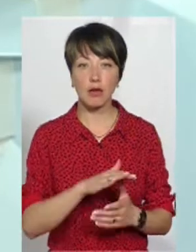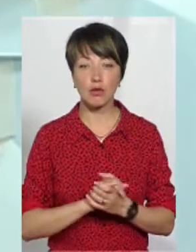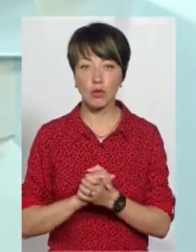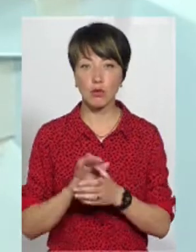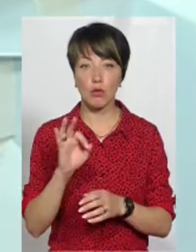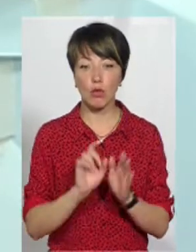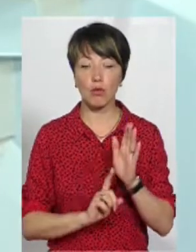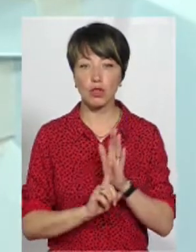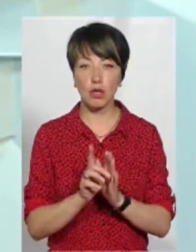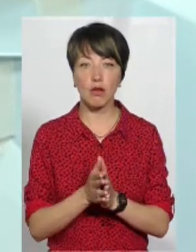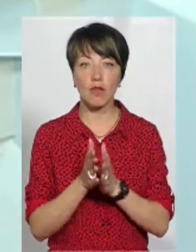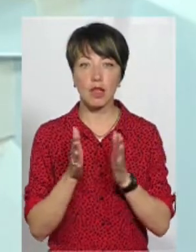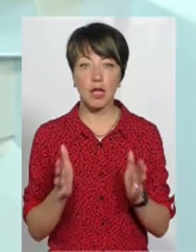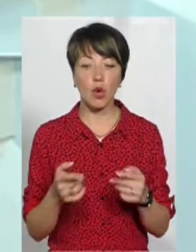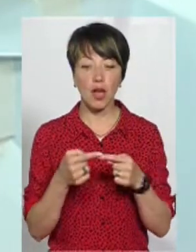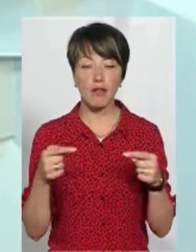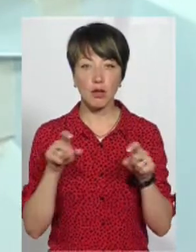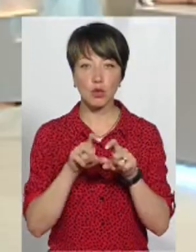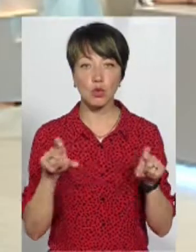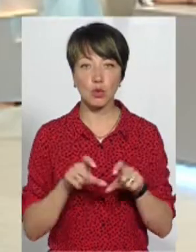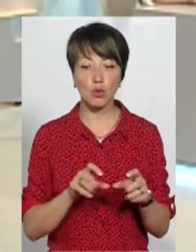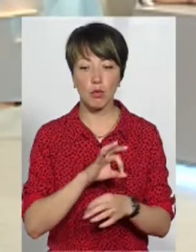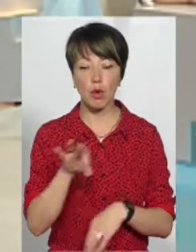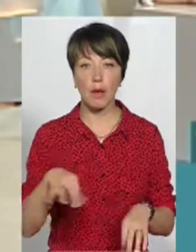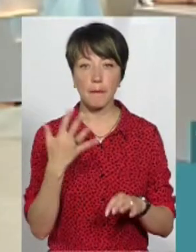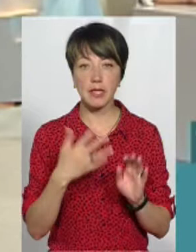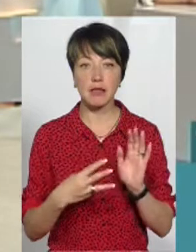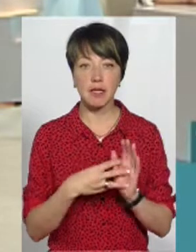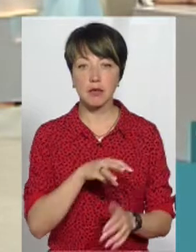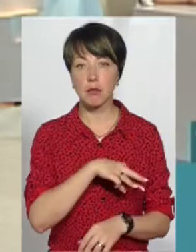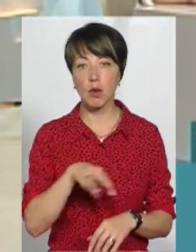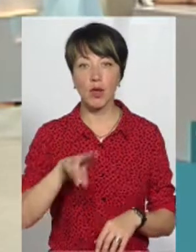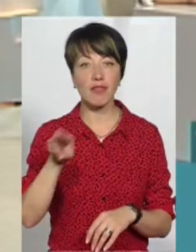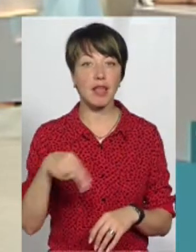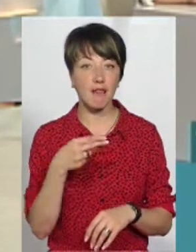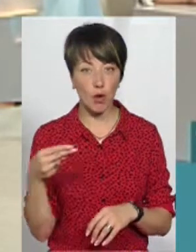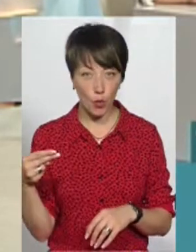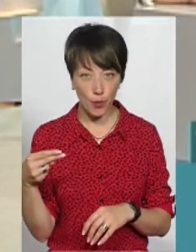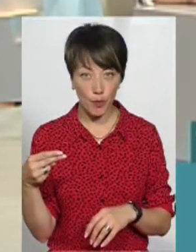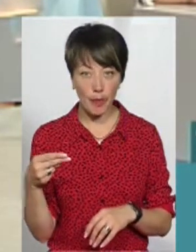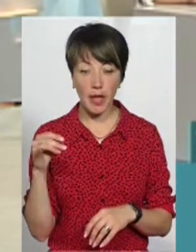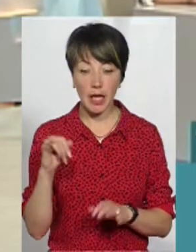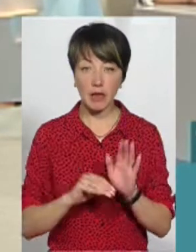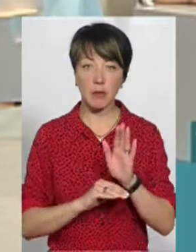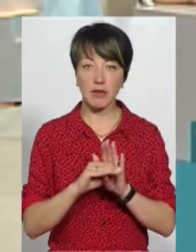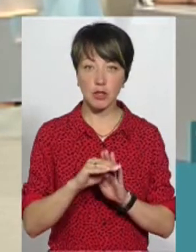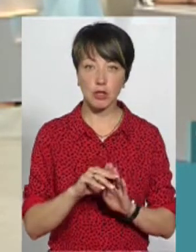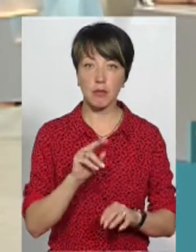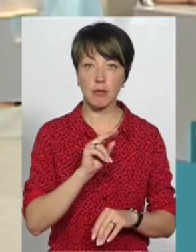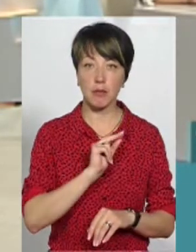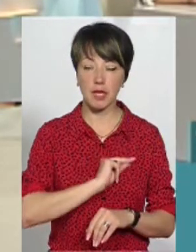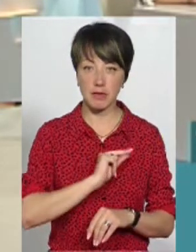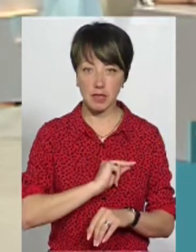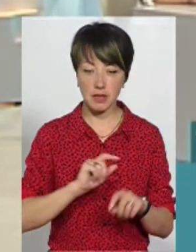про початок великого інфраструктурного проєкту 58 мільйонів євро, і на підвищення